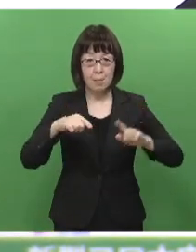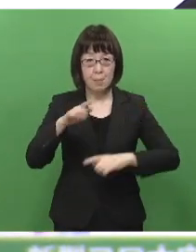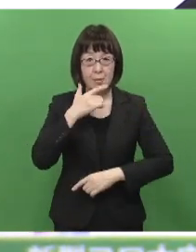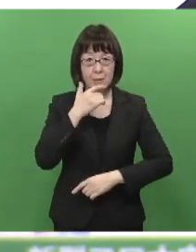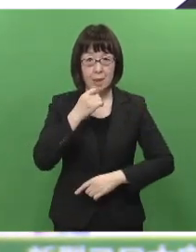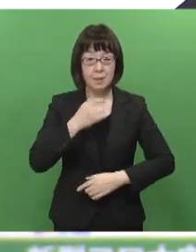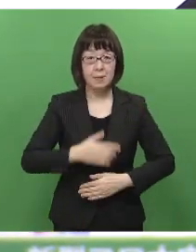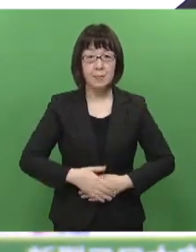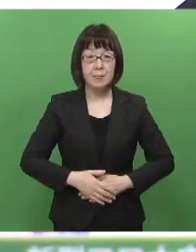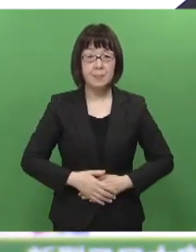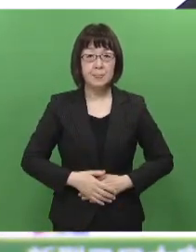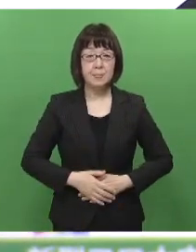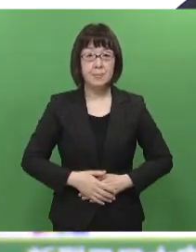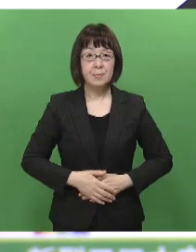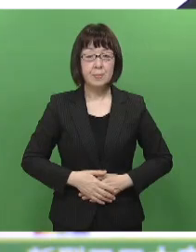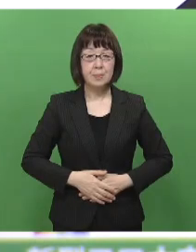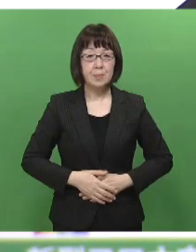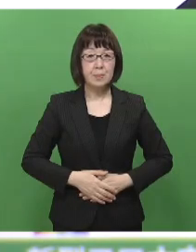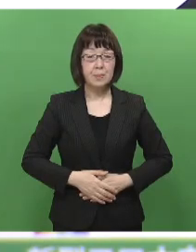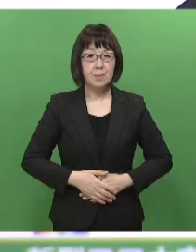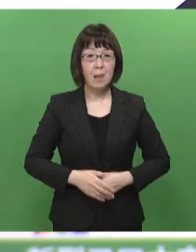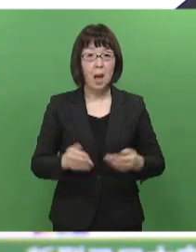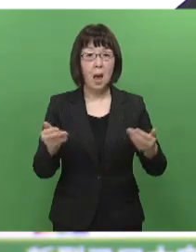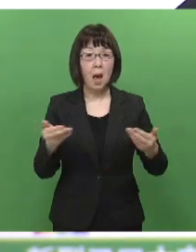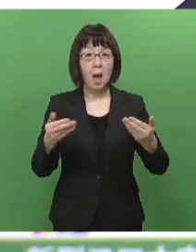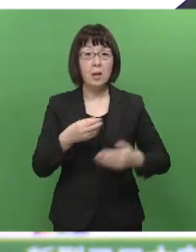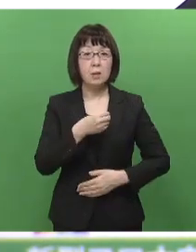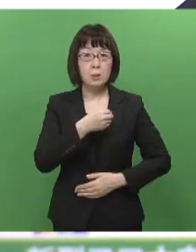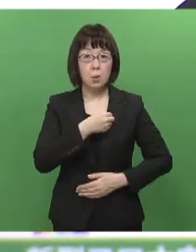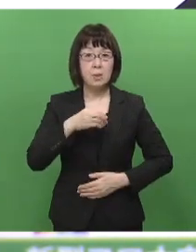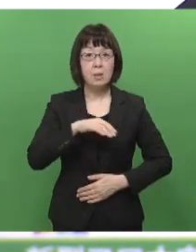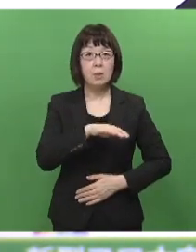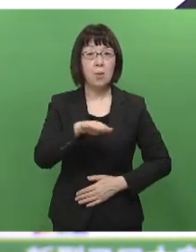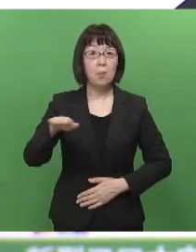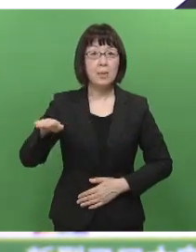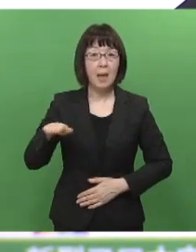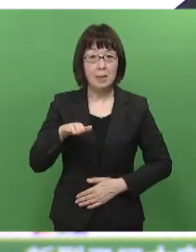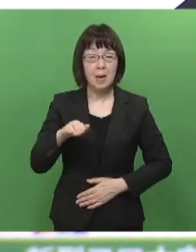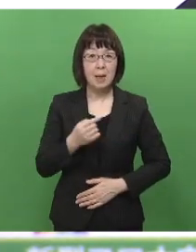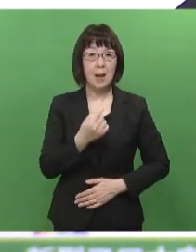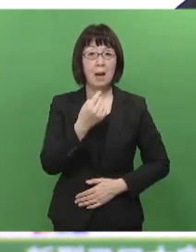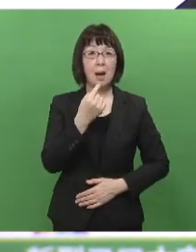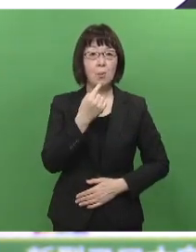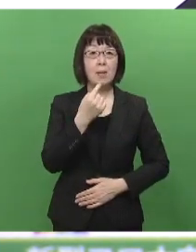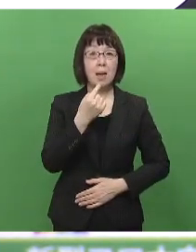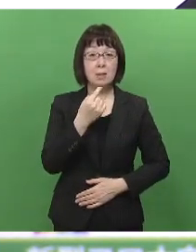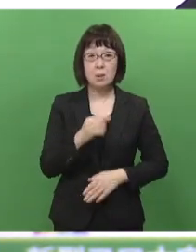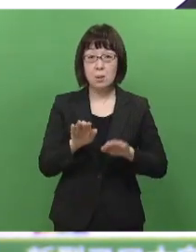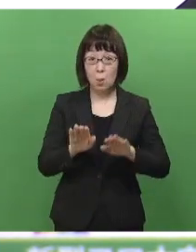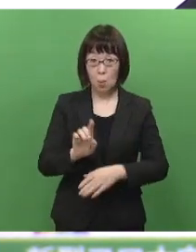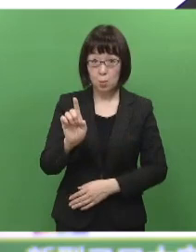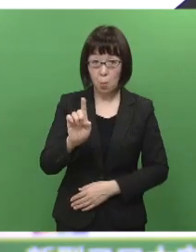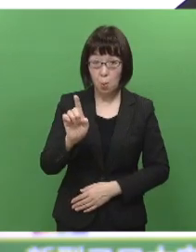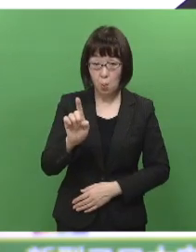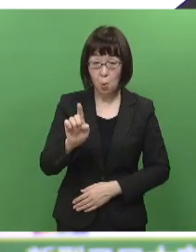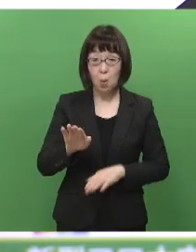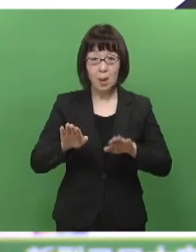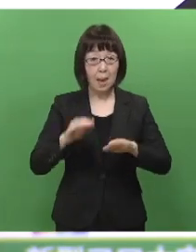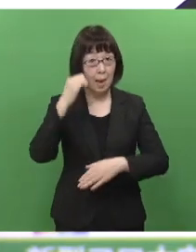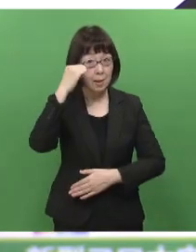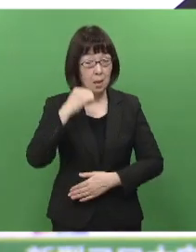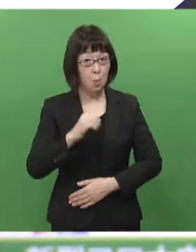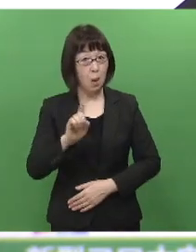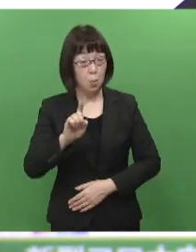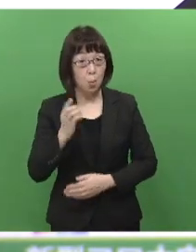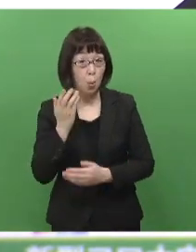います。今日も職員の皆さんから私自身、今日どうだったと、今朝はどうだった